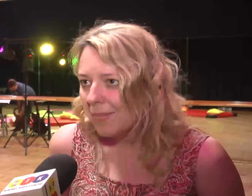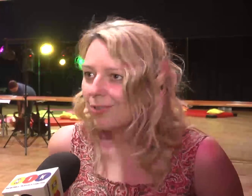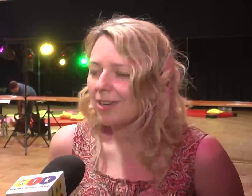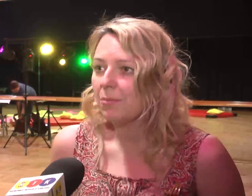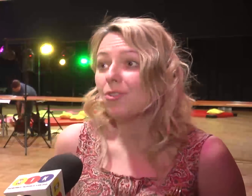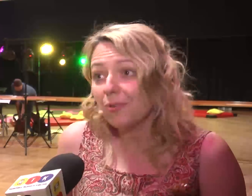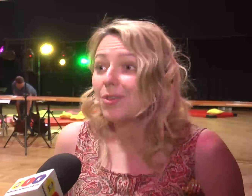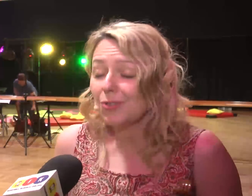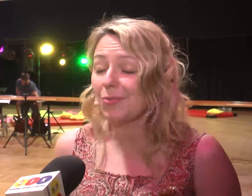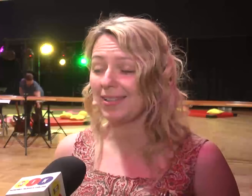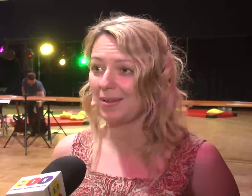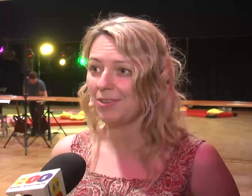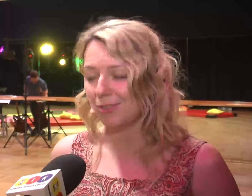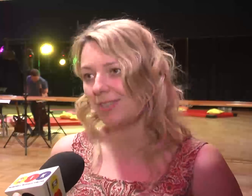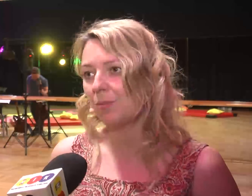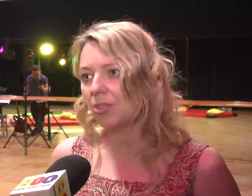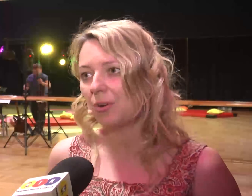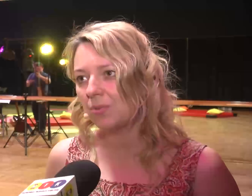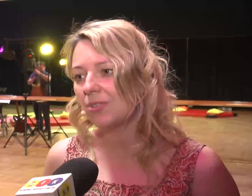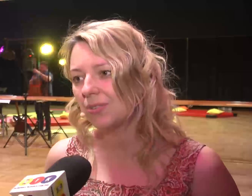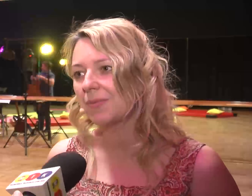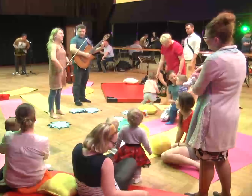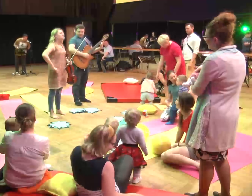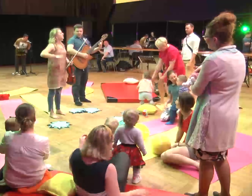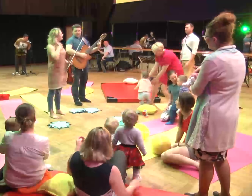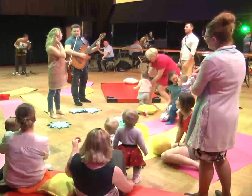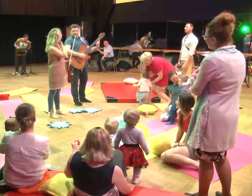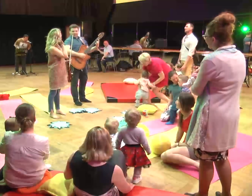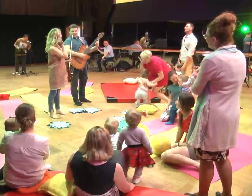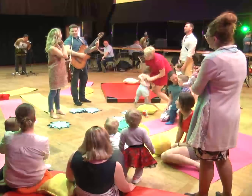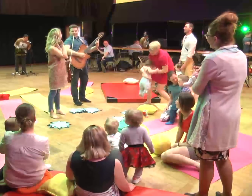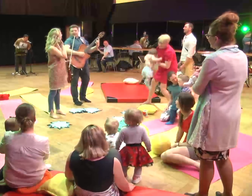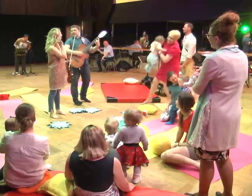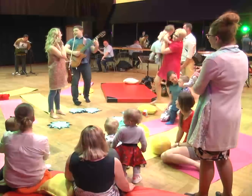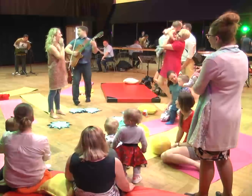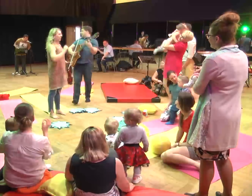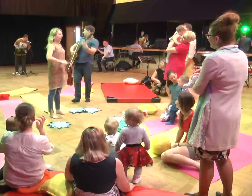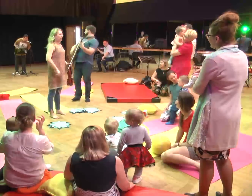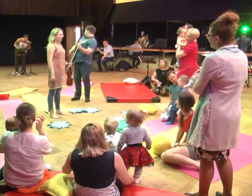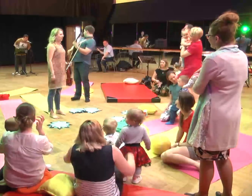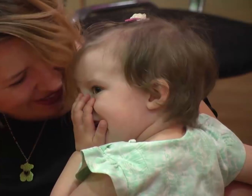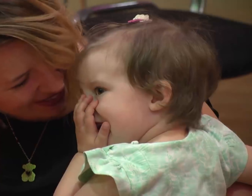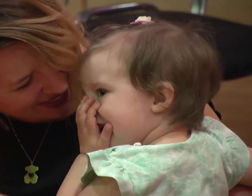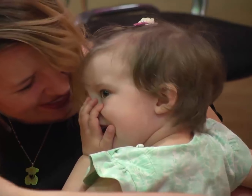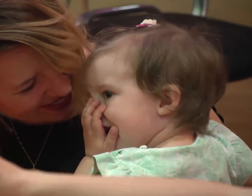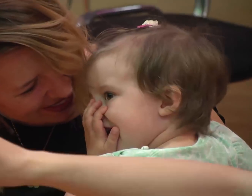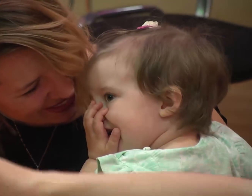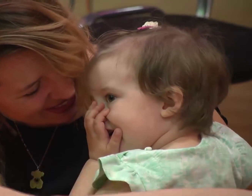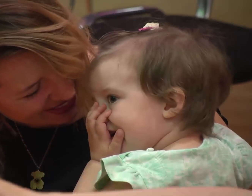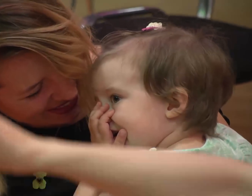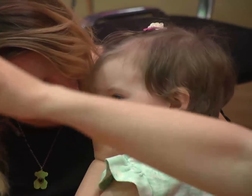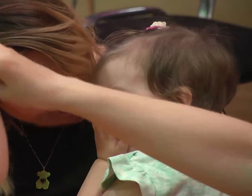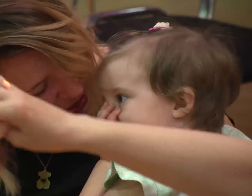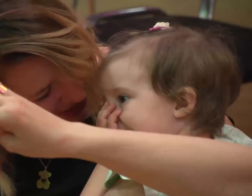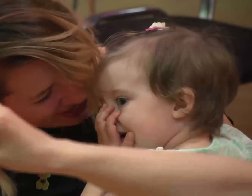nowymi melodiami, nowymi instrumentami. To staramy się robić. Zespół doświadczonych muzyków i pedagogów pod przewodnictwem Doroty Banaś, który